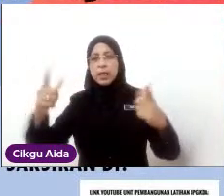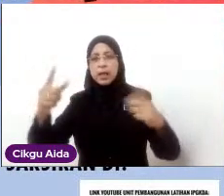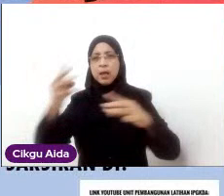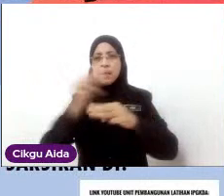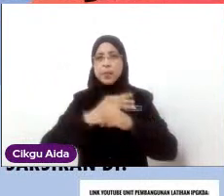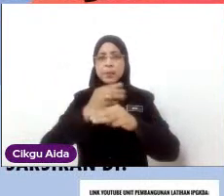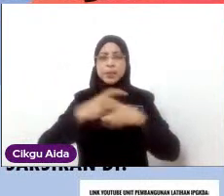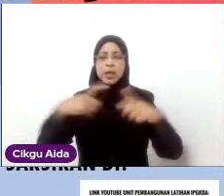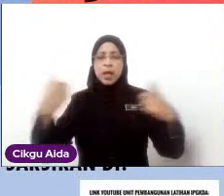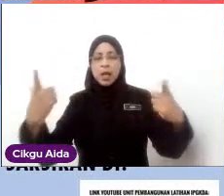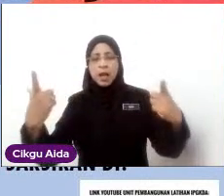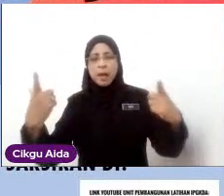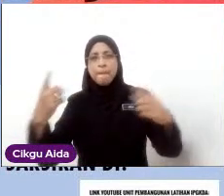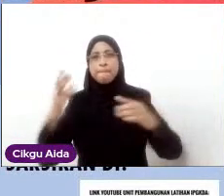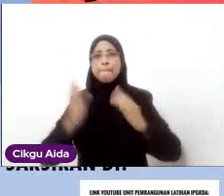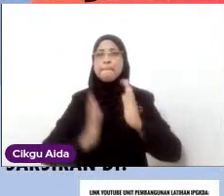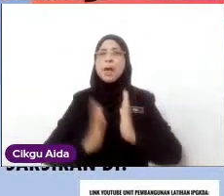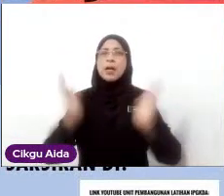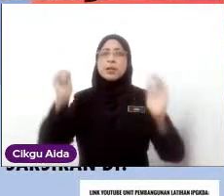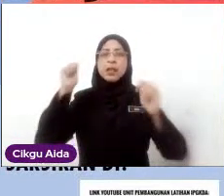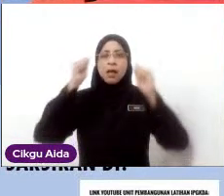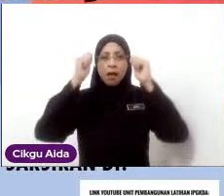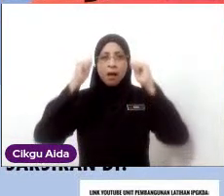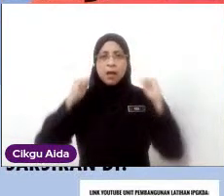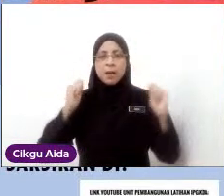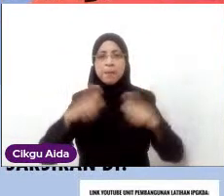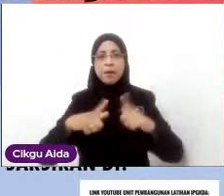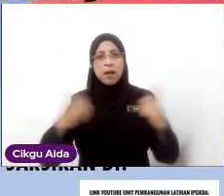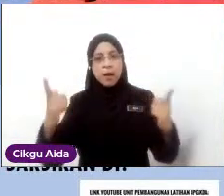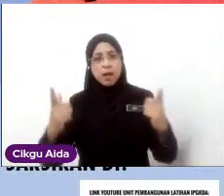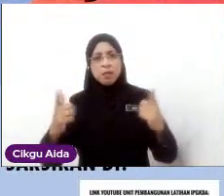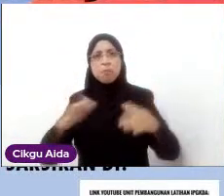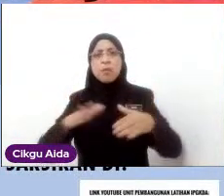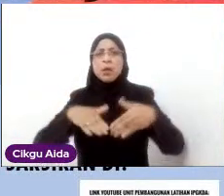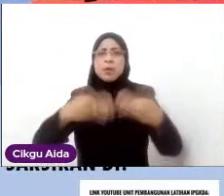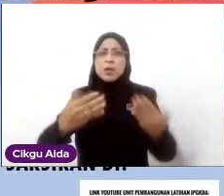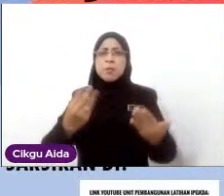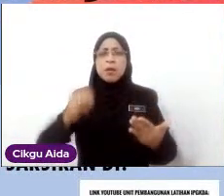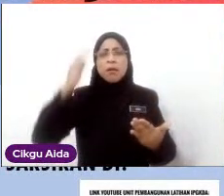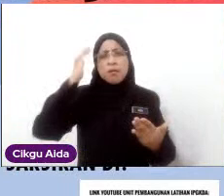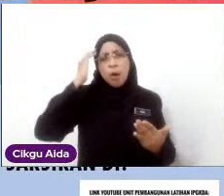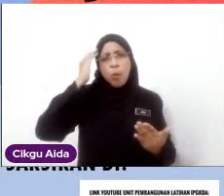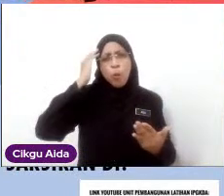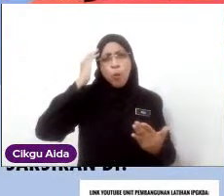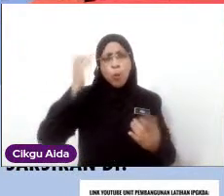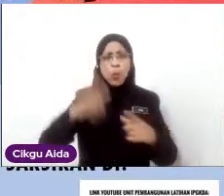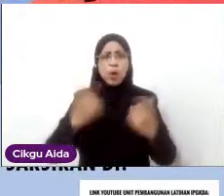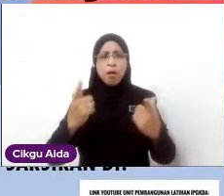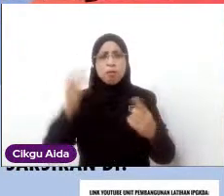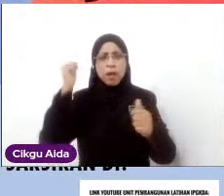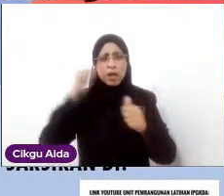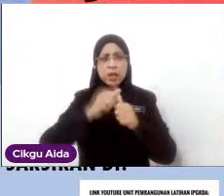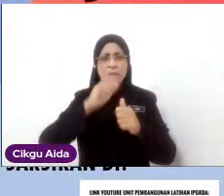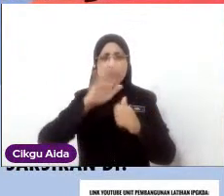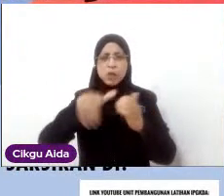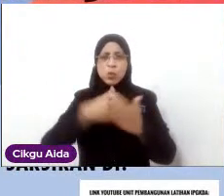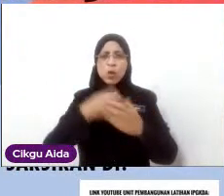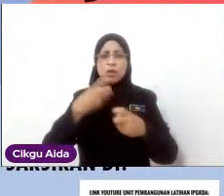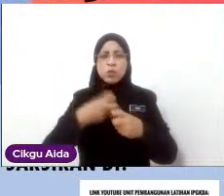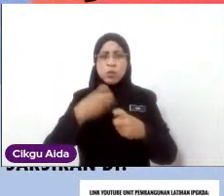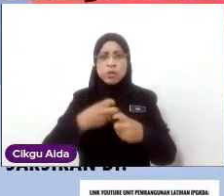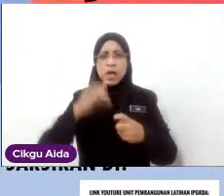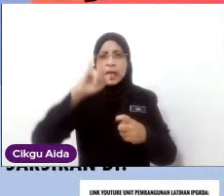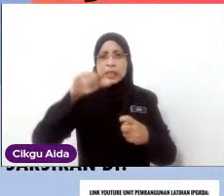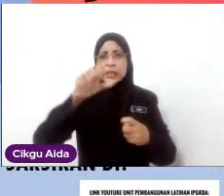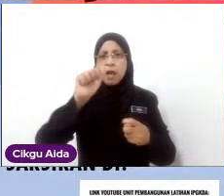muzik lain, bahasa Arab lain. Jadi murid ni diorang nak bahasa Inggeris lain. Jadi murid ni nak ingat semua susah. Jadi jawi ni pun